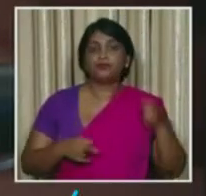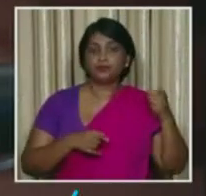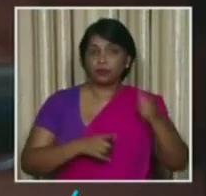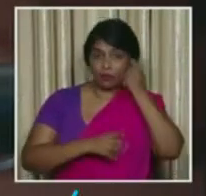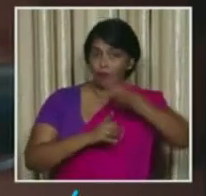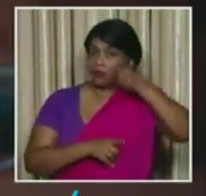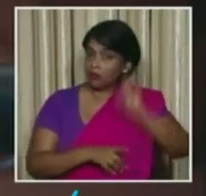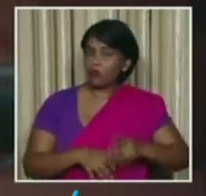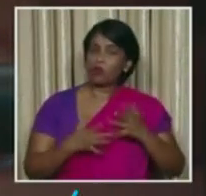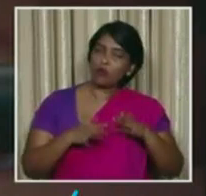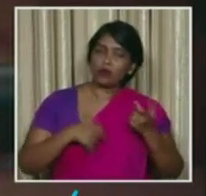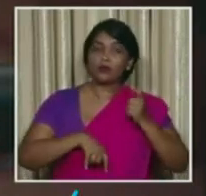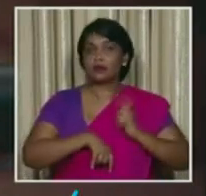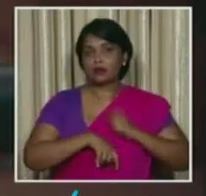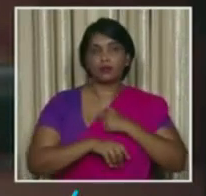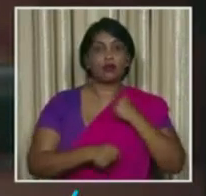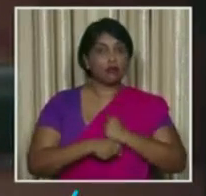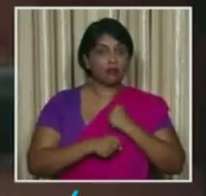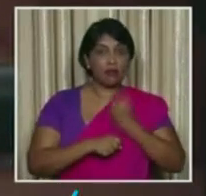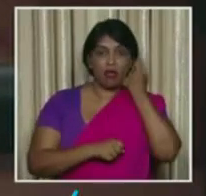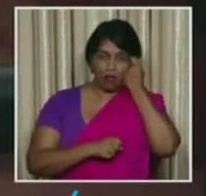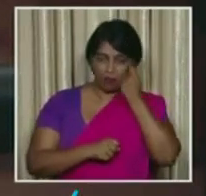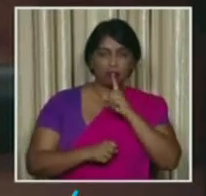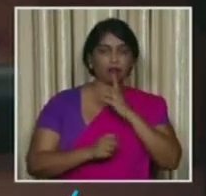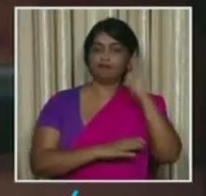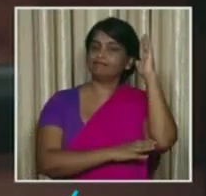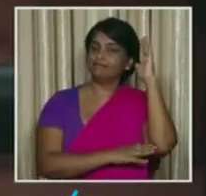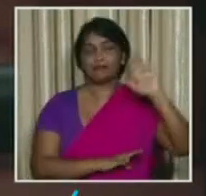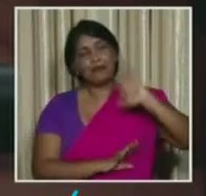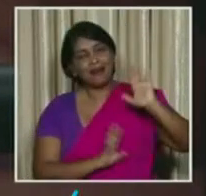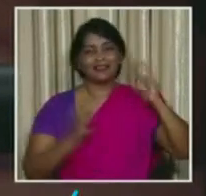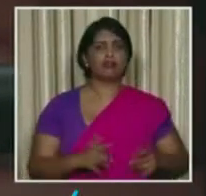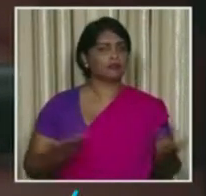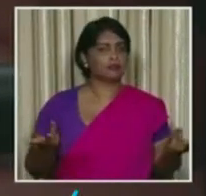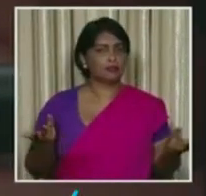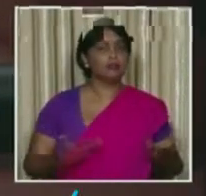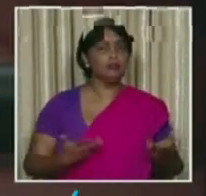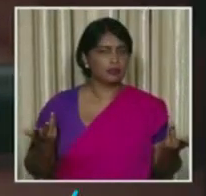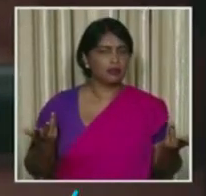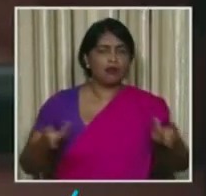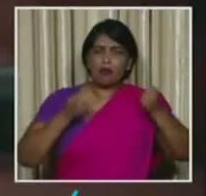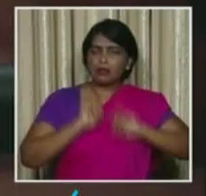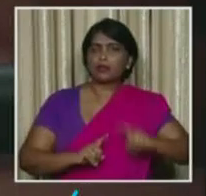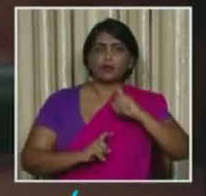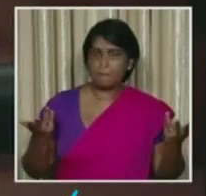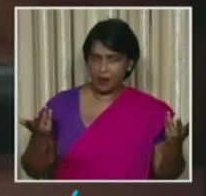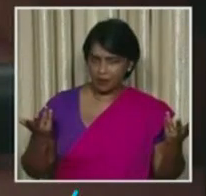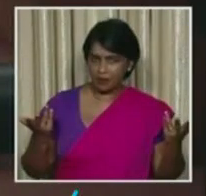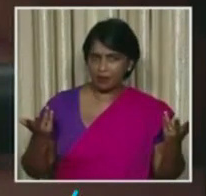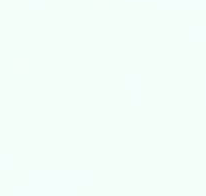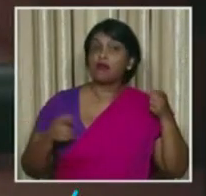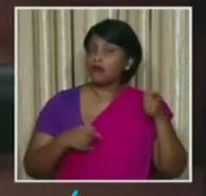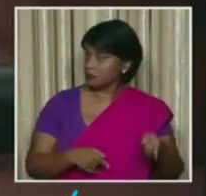යෝජනා සම්මතයක් ඕන වෙලාවකදී ආණ්ඩු පක්ෂය යෝජනාවක් ඉදිරිපත් කරනවා. කට්ටිය අත උසලා හායි බායි කියනවා සම්මත කරනවා. ඊට පස්සේ ඒක අධිකරණ විභාගයට ලක් කරන්න බැරුව වෙනවා.